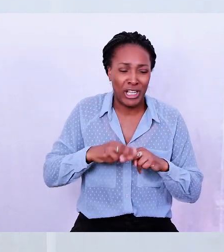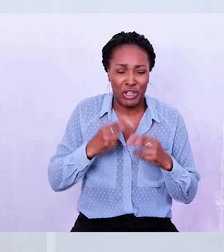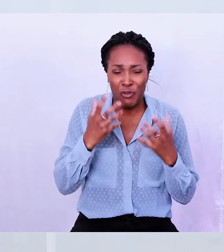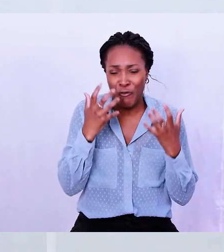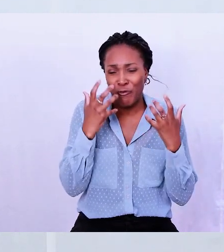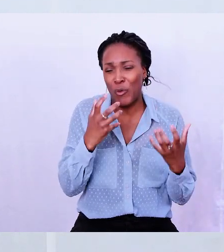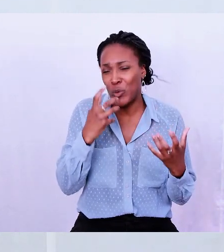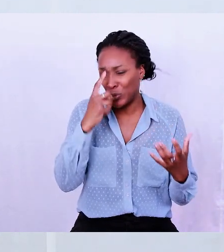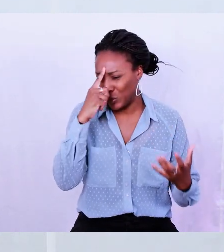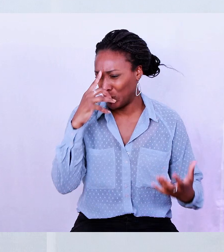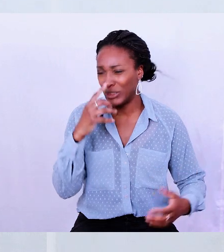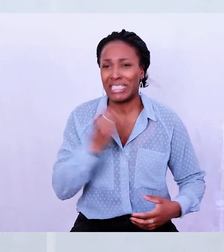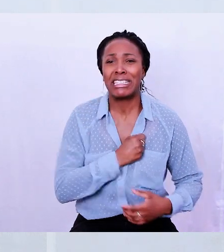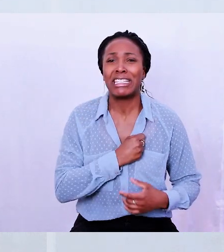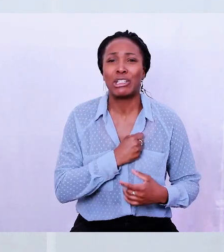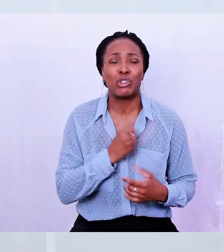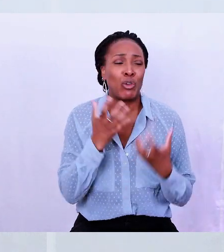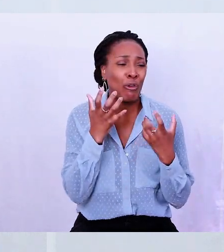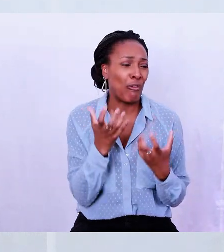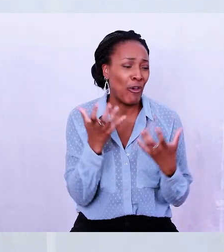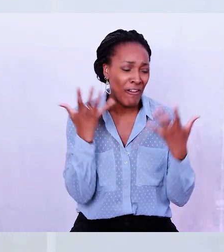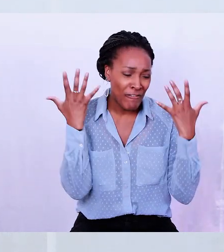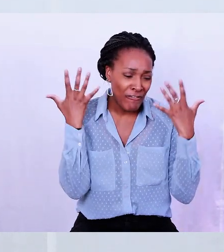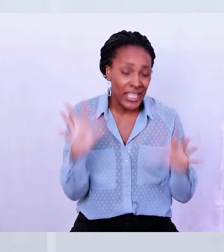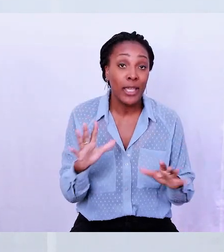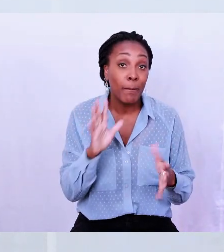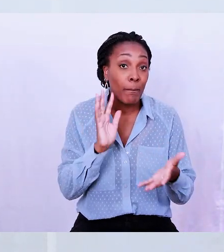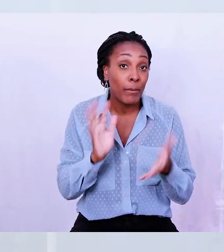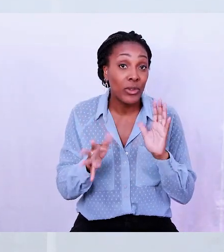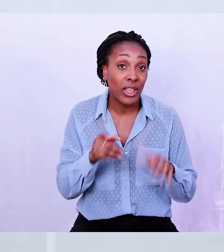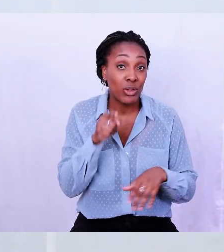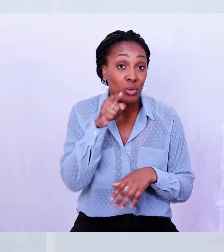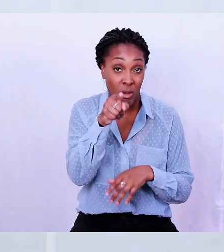c'est peut-être ce que tu entends aujourd'hui là dans tes pensées.